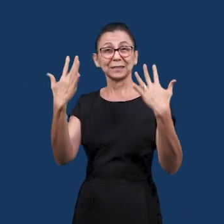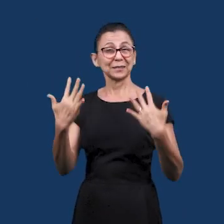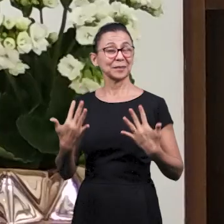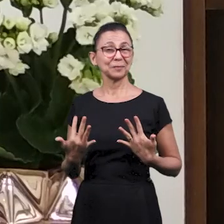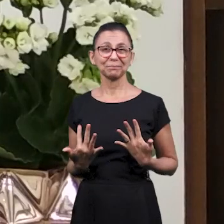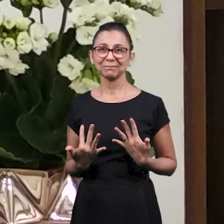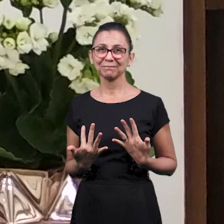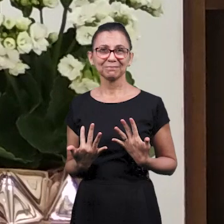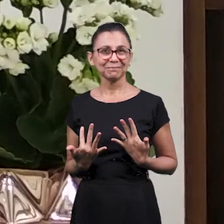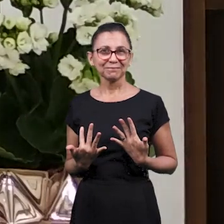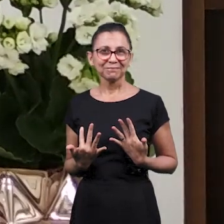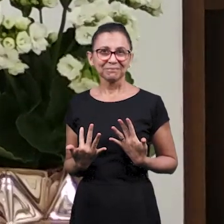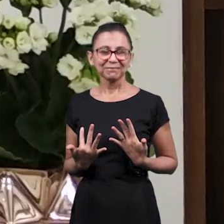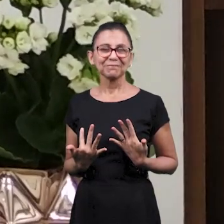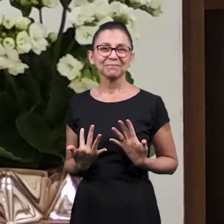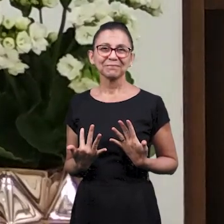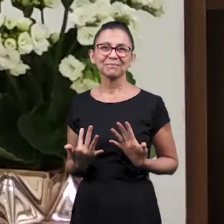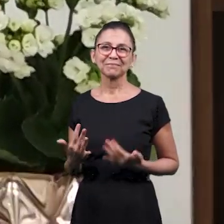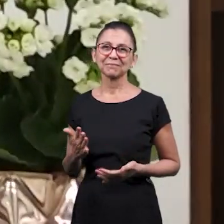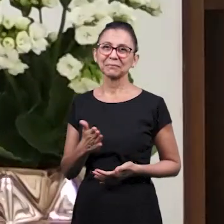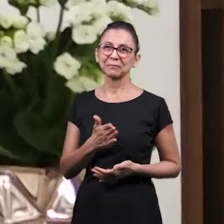все благодеяния Его ко мне?»